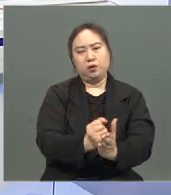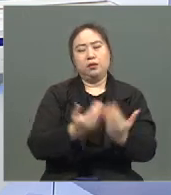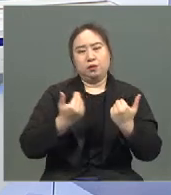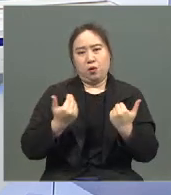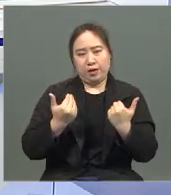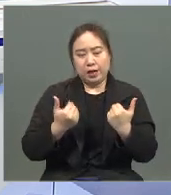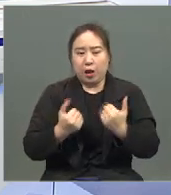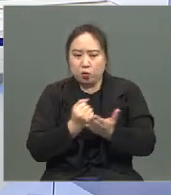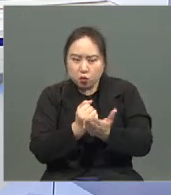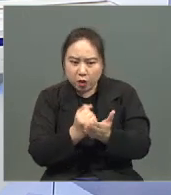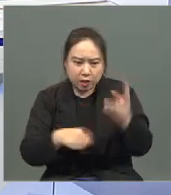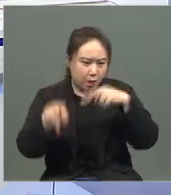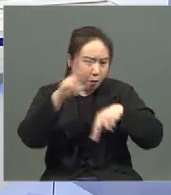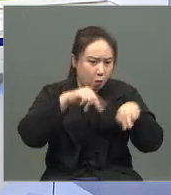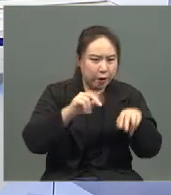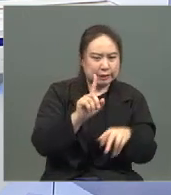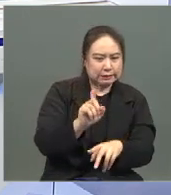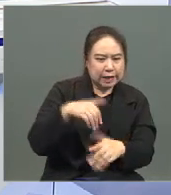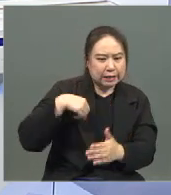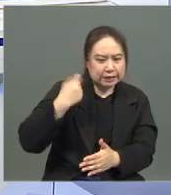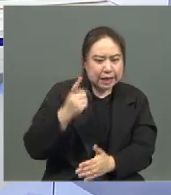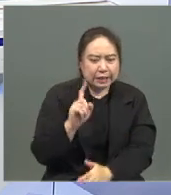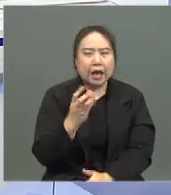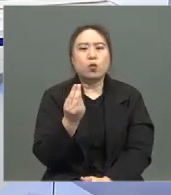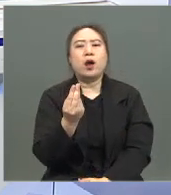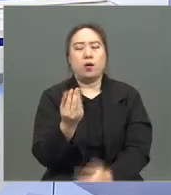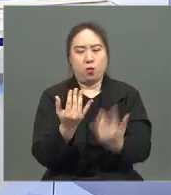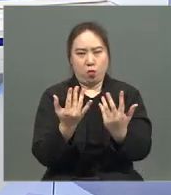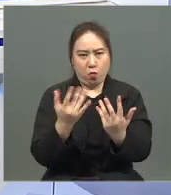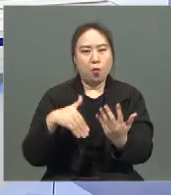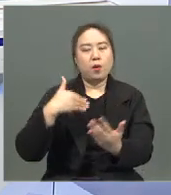ความช่วยเหลือการสำรวจความเสียหายต่างๆก็จะตามมาแล้วก็จะคลี่คลายไปตามลำดับเอง